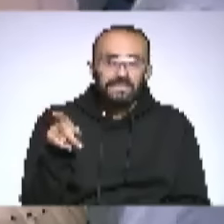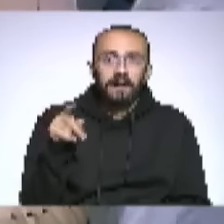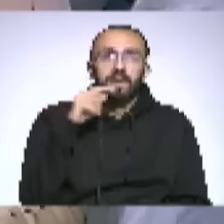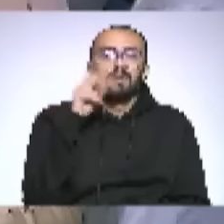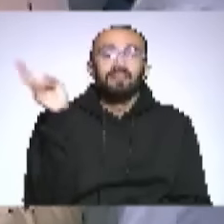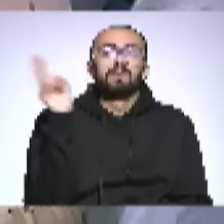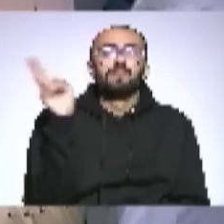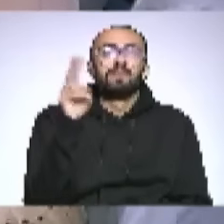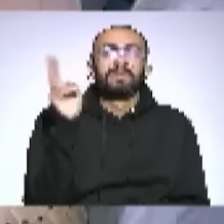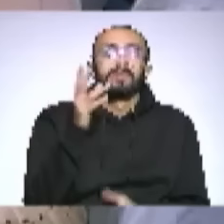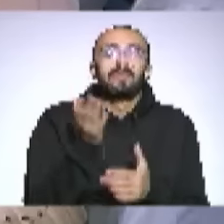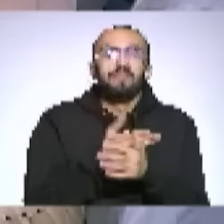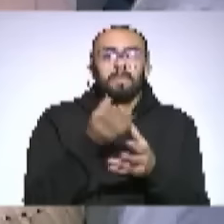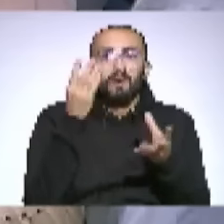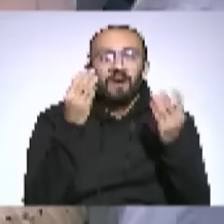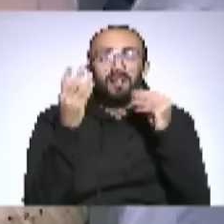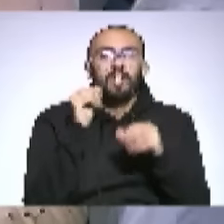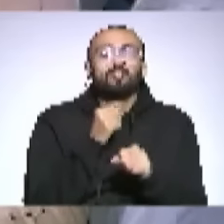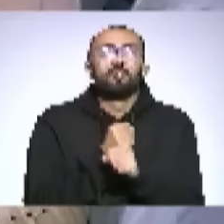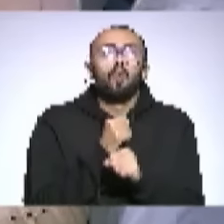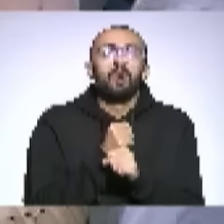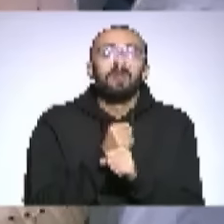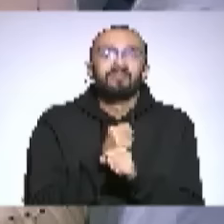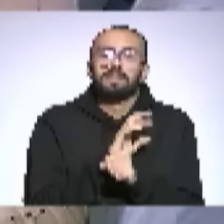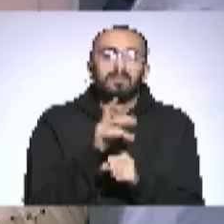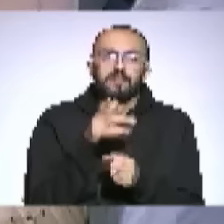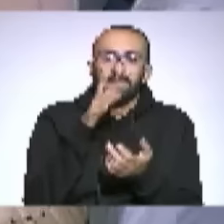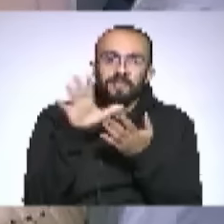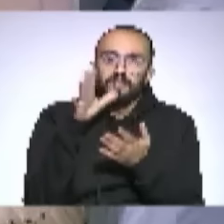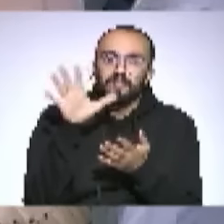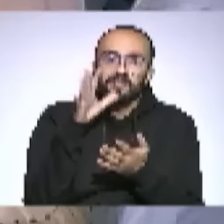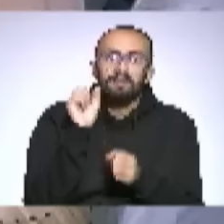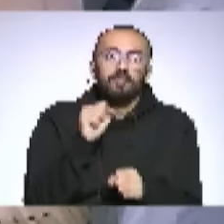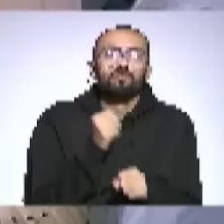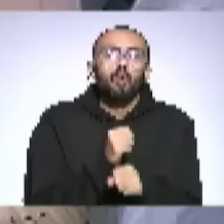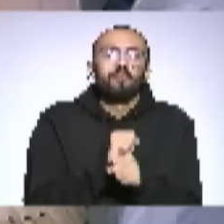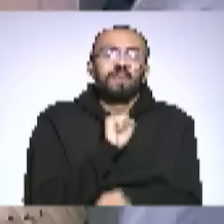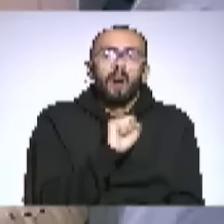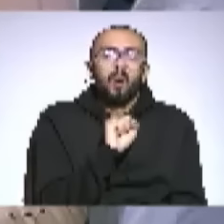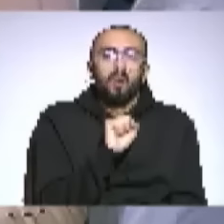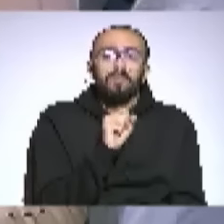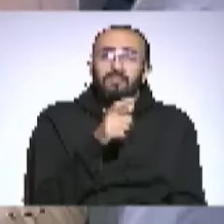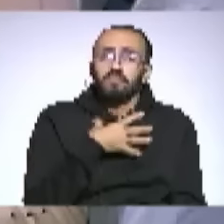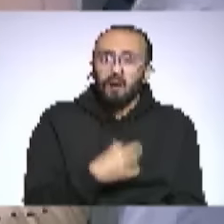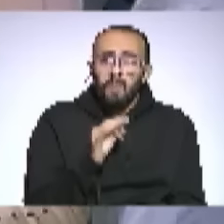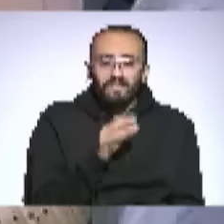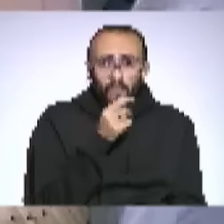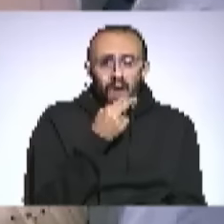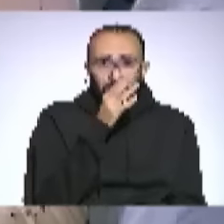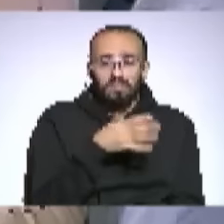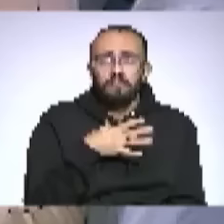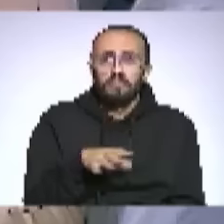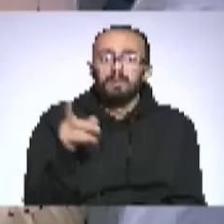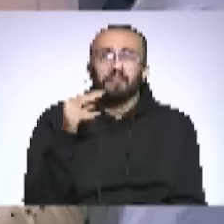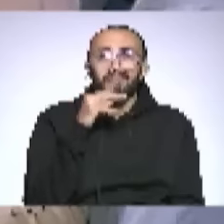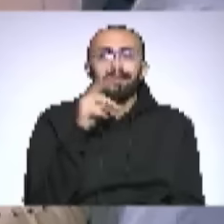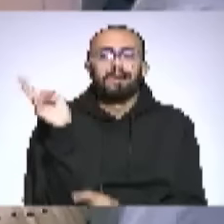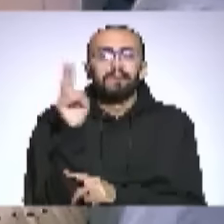عليه عشان تاخد معلومات للشغل منه يعني بيوصل لها اسرار الشغل وهو فعلا حد طيب جدا بس هي عرفت